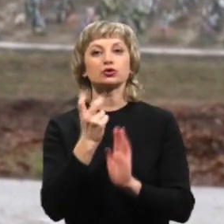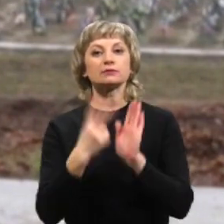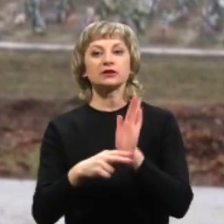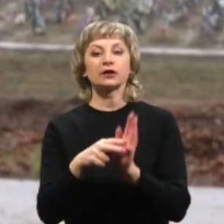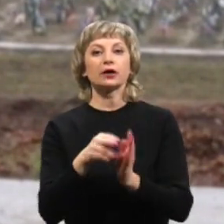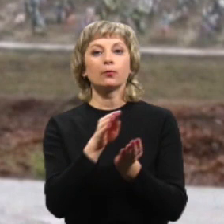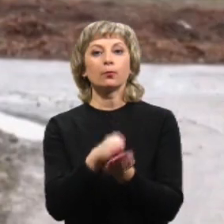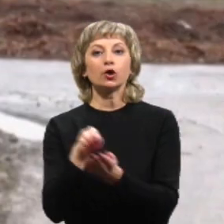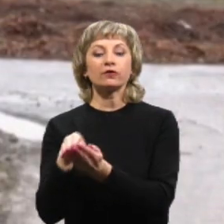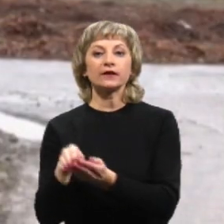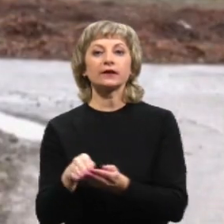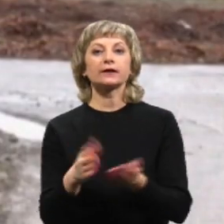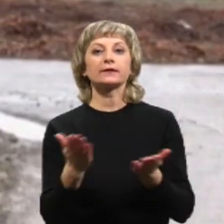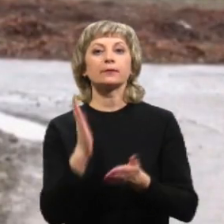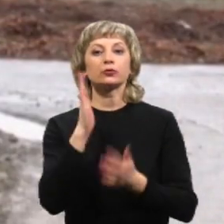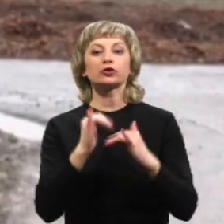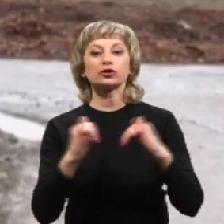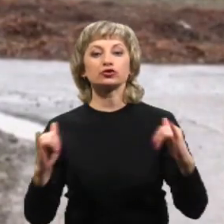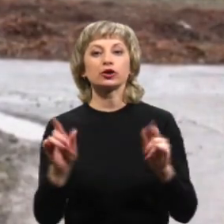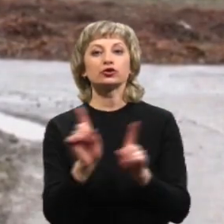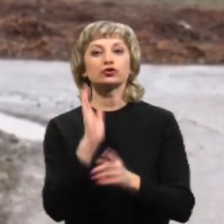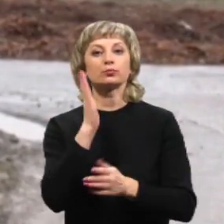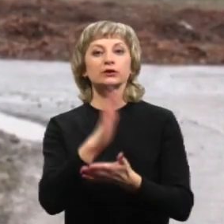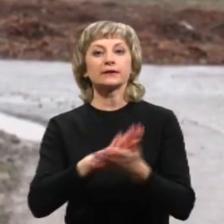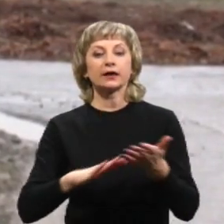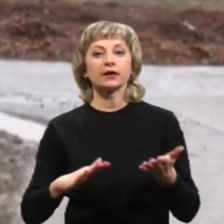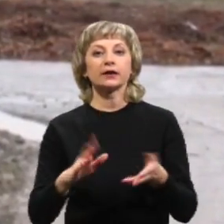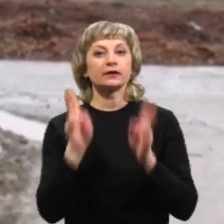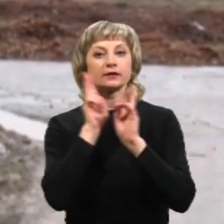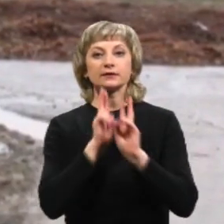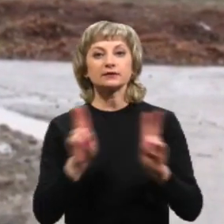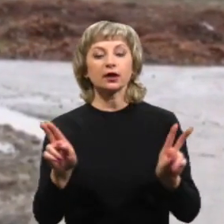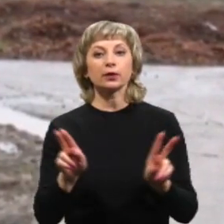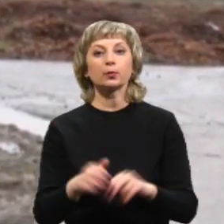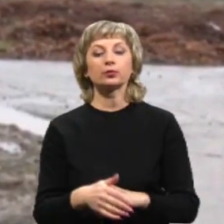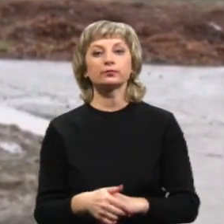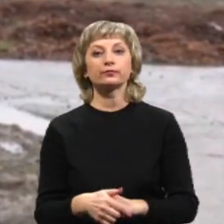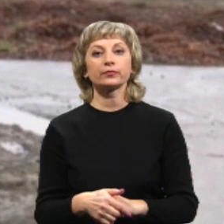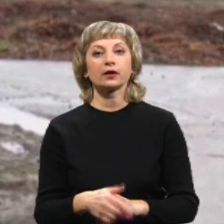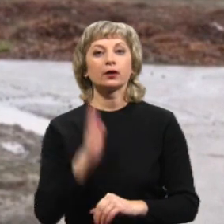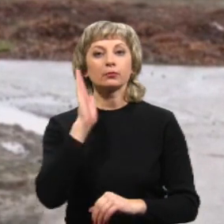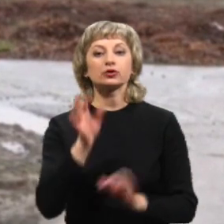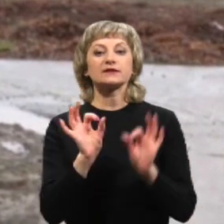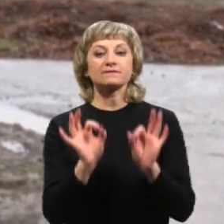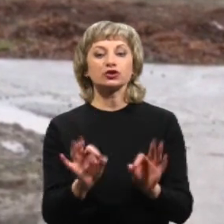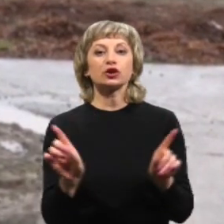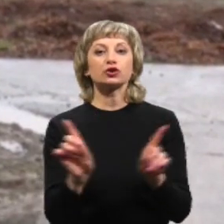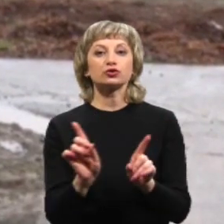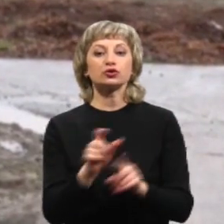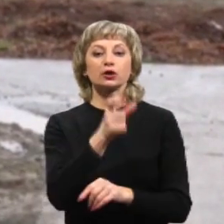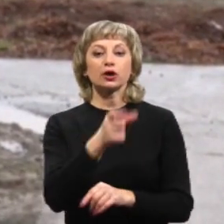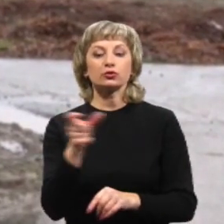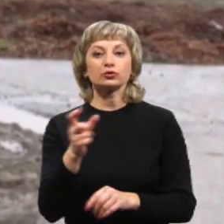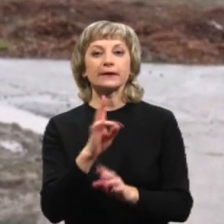160-170 поховань. Де воно буде розширюватися і що буде далі, не знаємо ми. Ну, буде, звичайно, щось. Люди